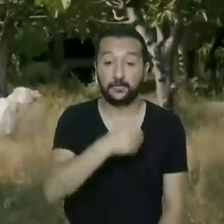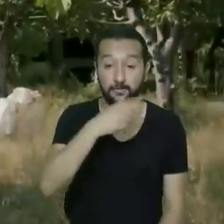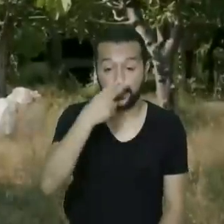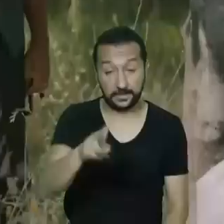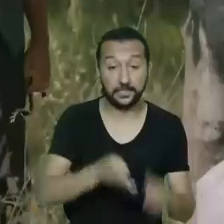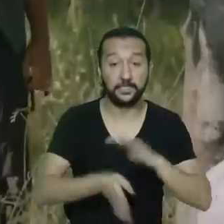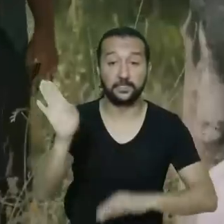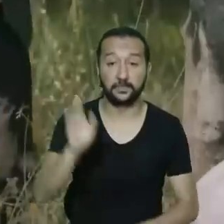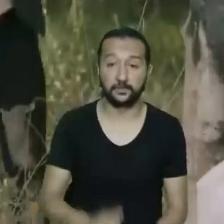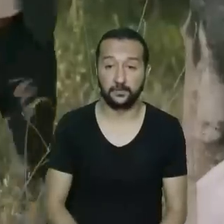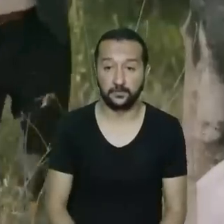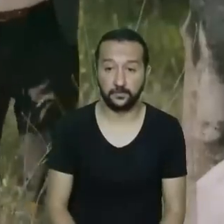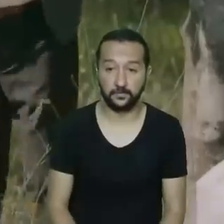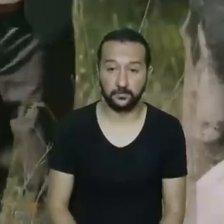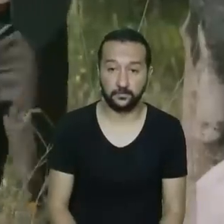bırakıp gidecek?